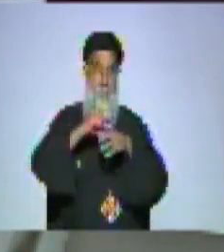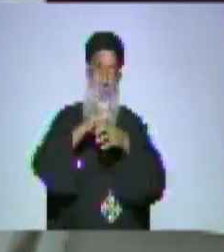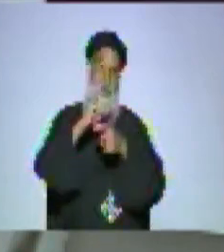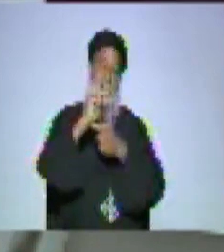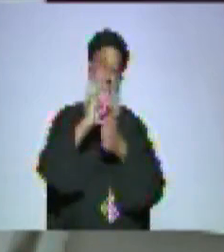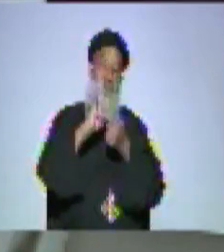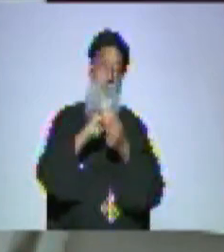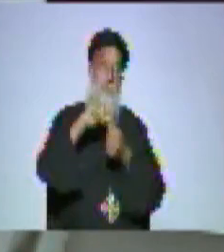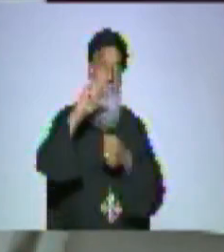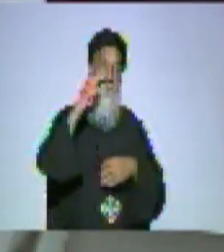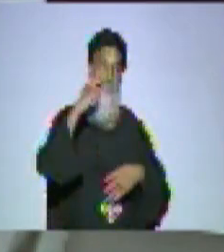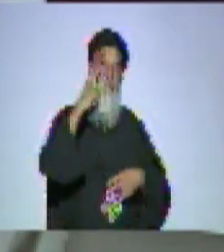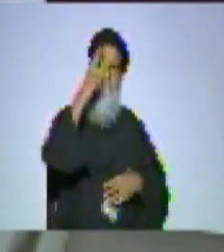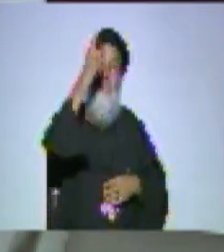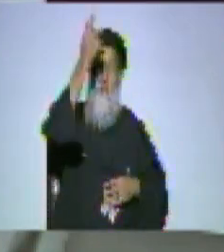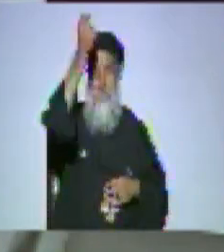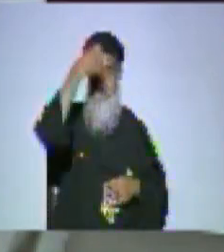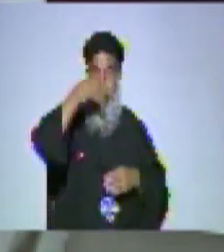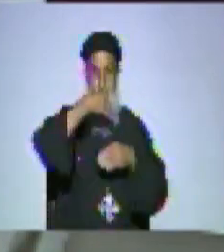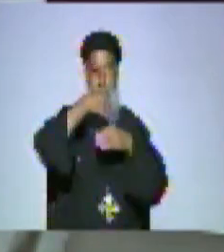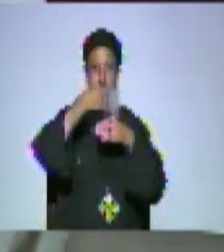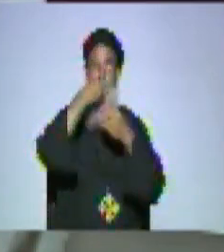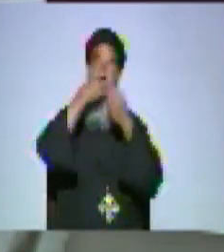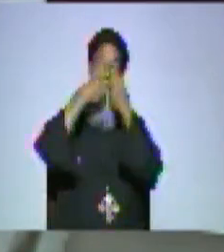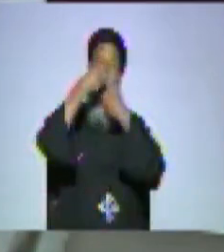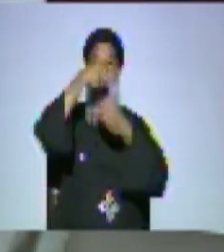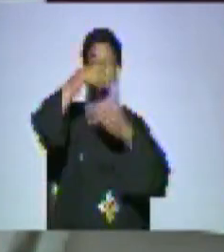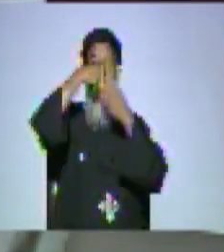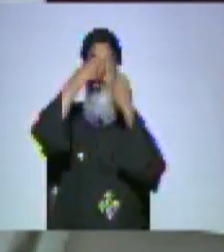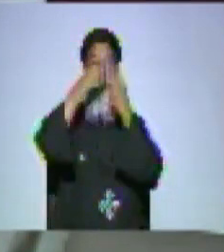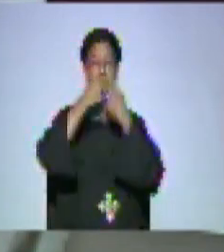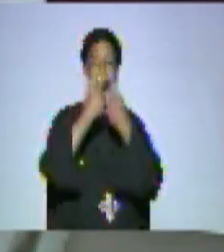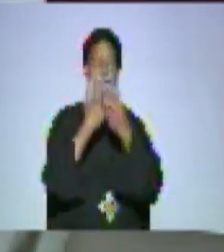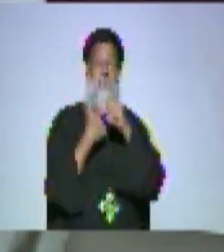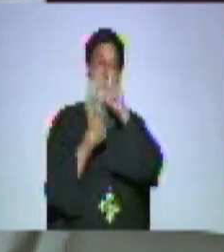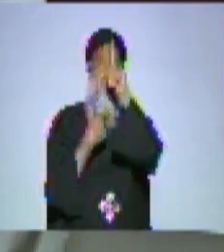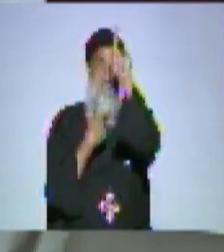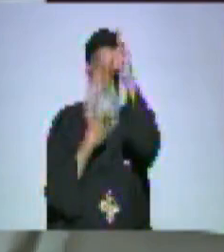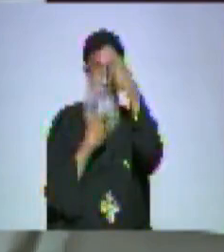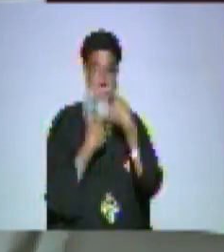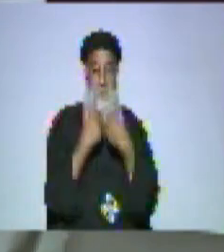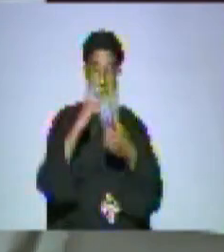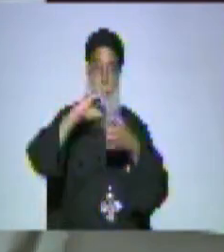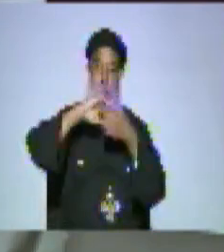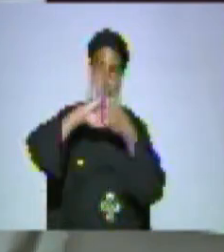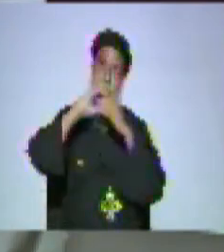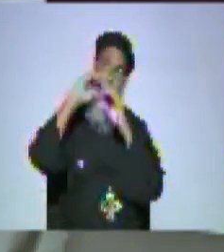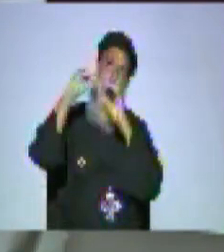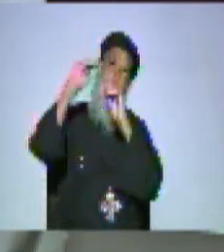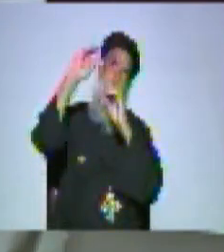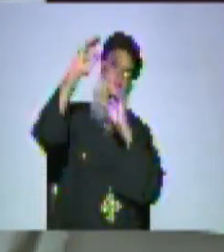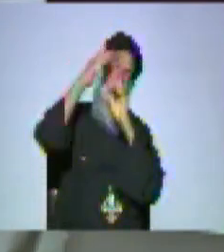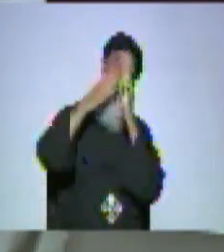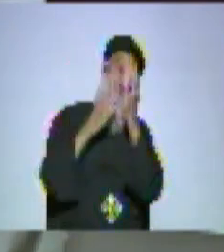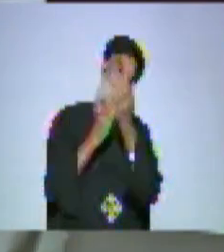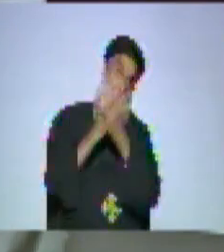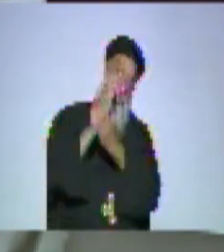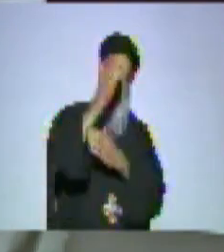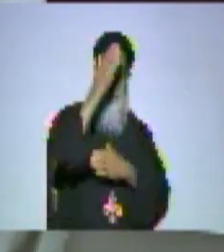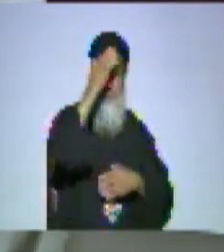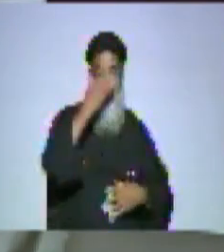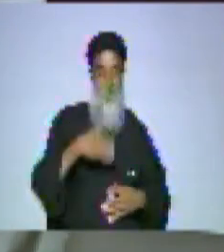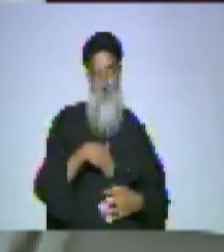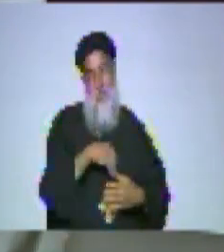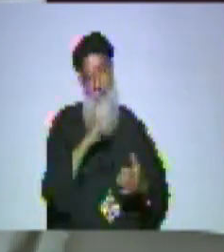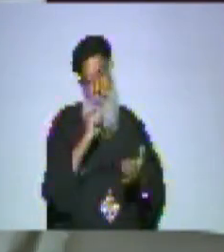ربنا ودمه نلتقي به فاللي بيحب ربنا يبان في علاقته بربنا يروح له بيته اللي هو الكنيسه